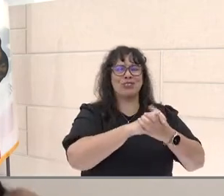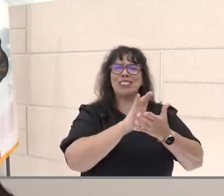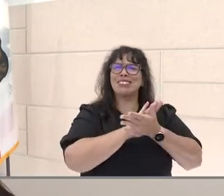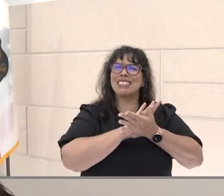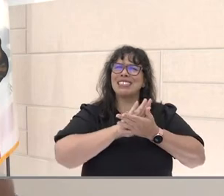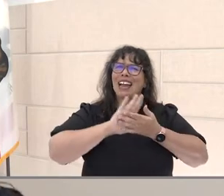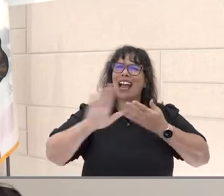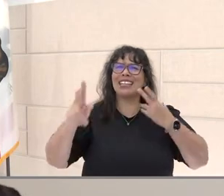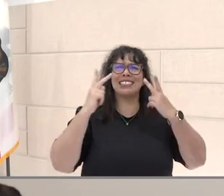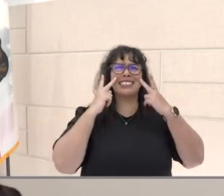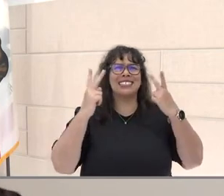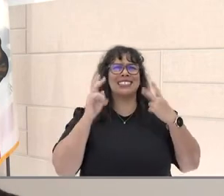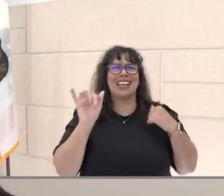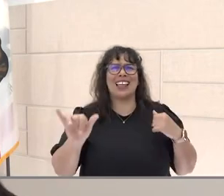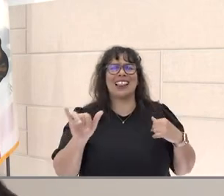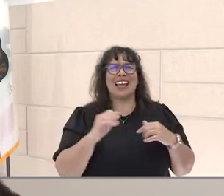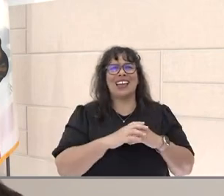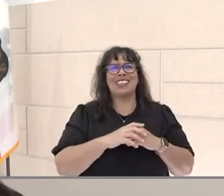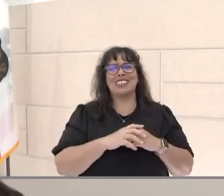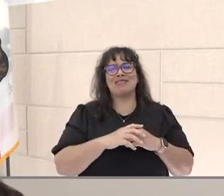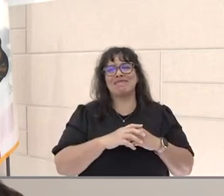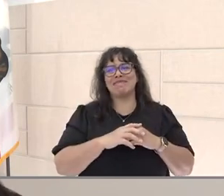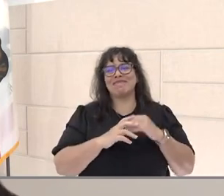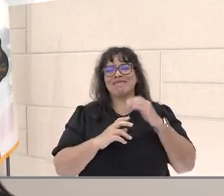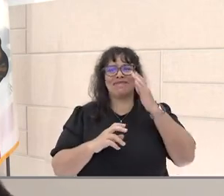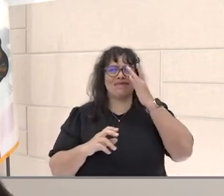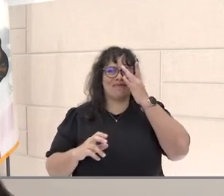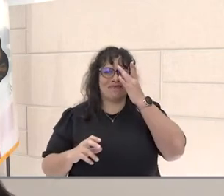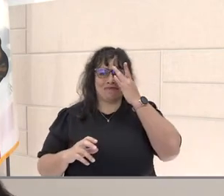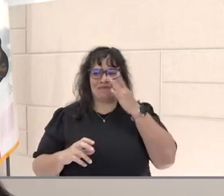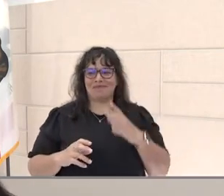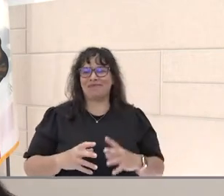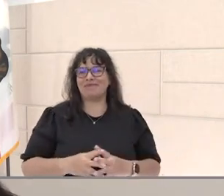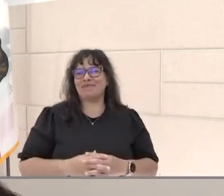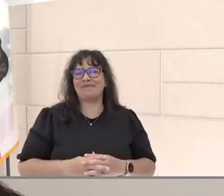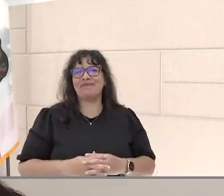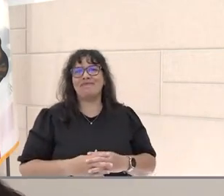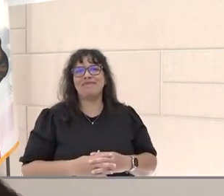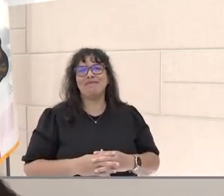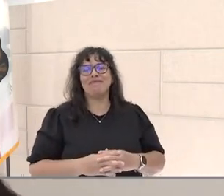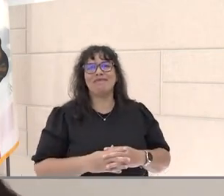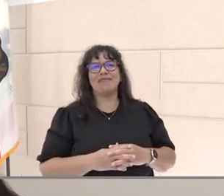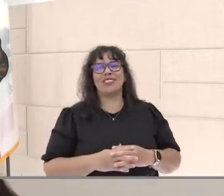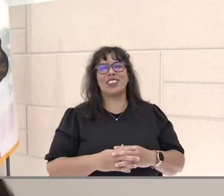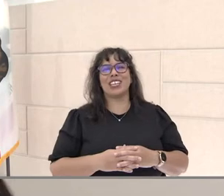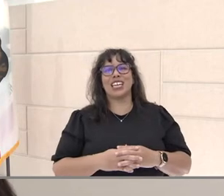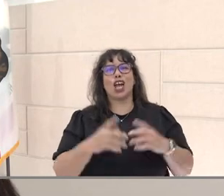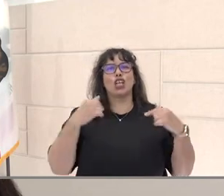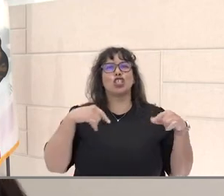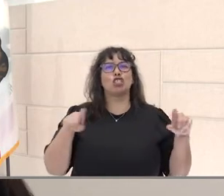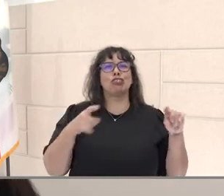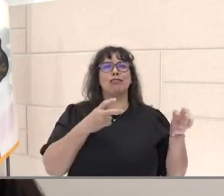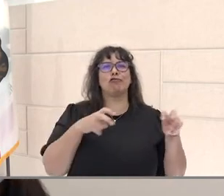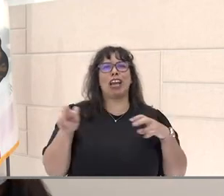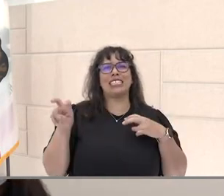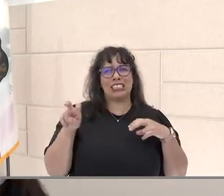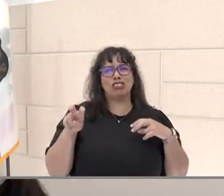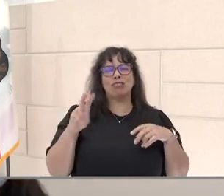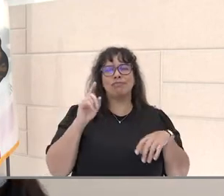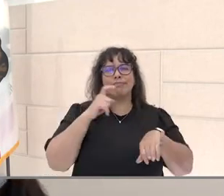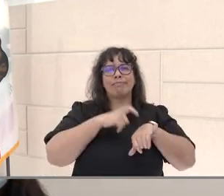ดับใบดอกจีพระสัญญาบางหางการเลือกตัดเจ็ดให้เวียนเบียนเก่าสบายนะได้คืนทางครูบานทัวโดยชนะ